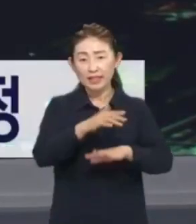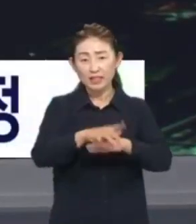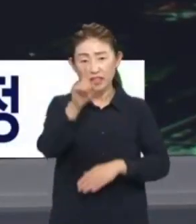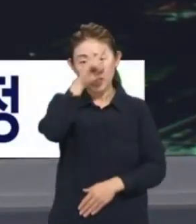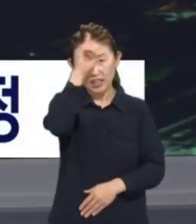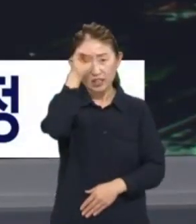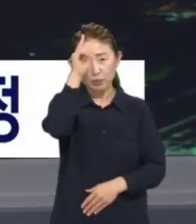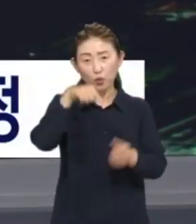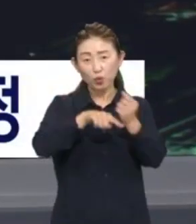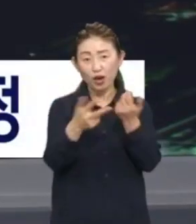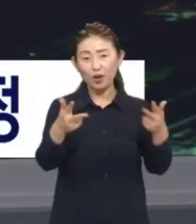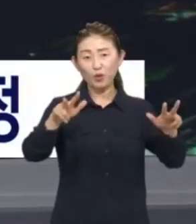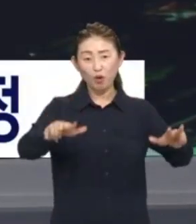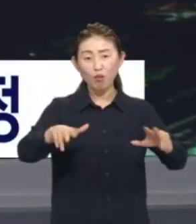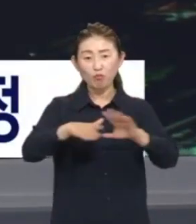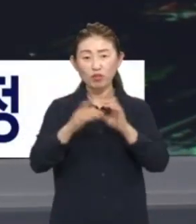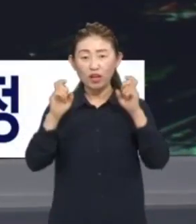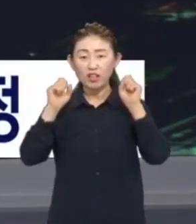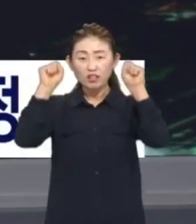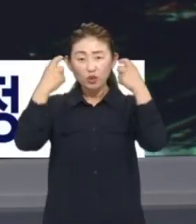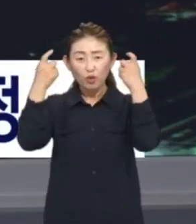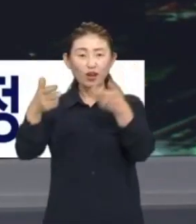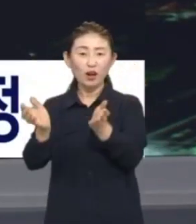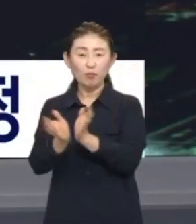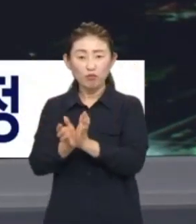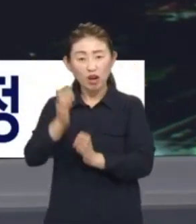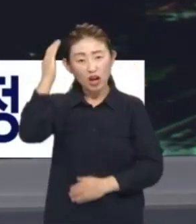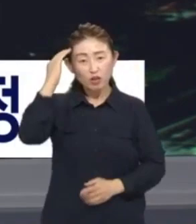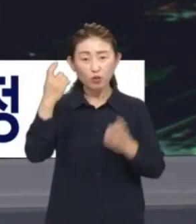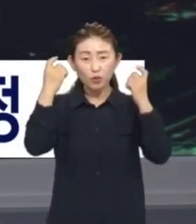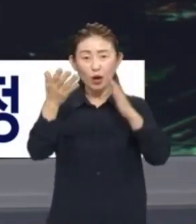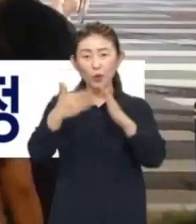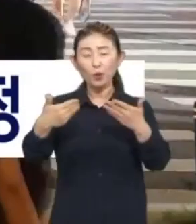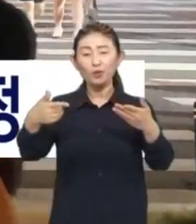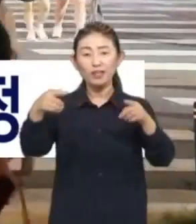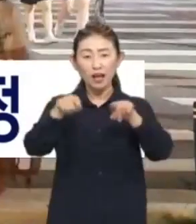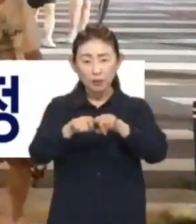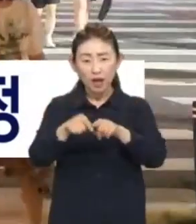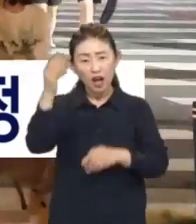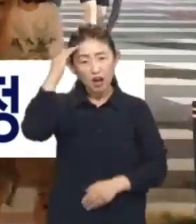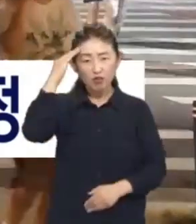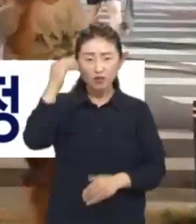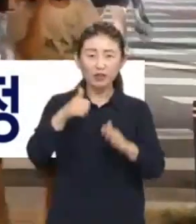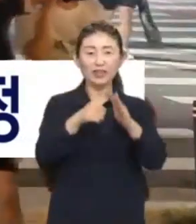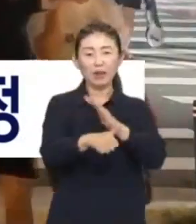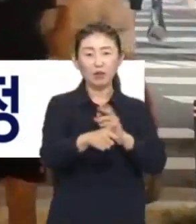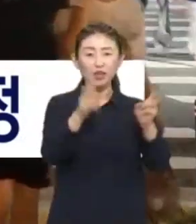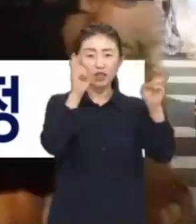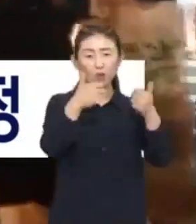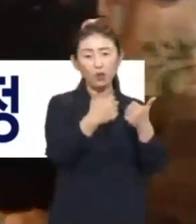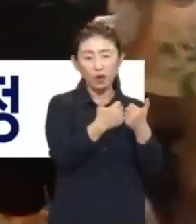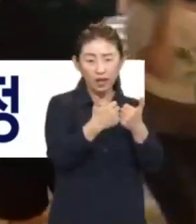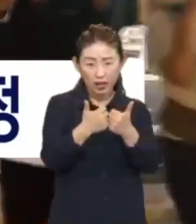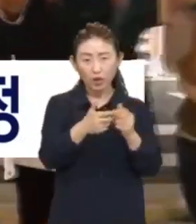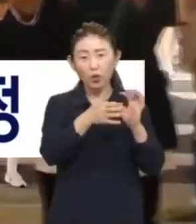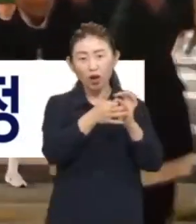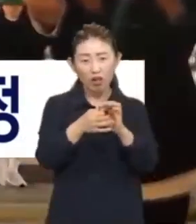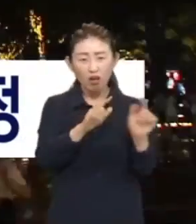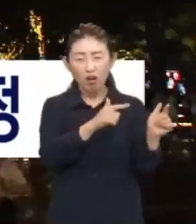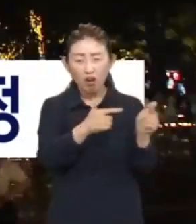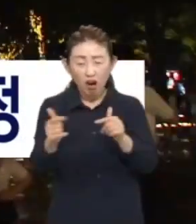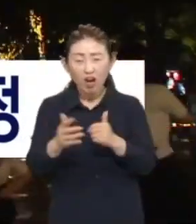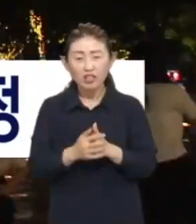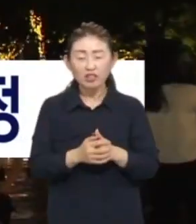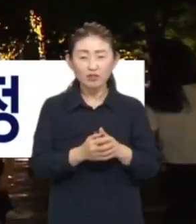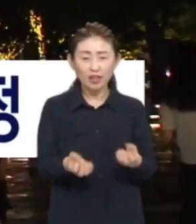대전 엑스포 과학공원이 문화체육관광부와 한국관광공사가 한국을 대표하는 기업회의, 포상관광 등